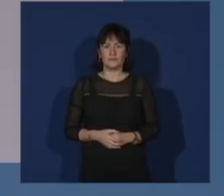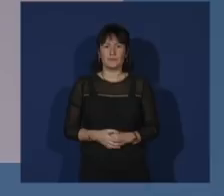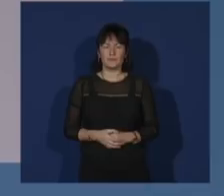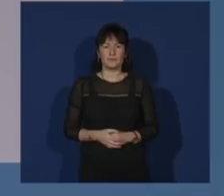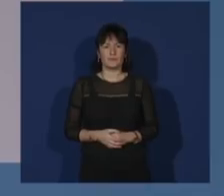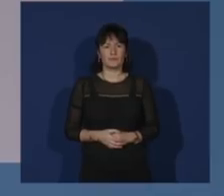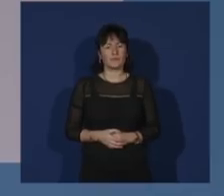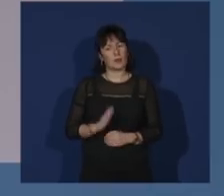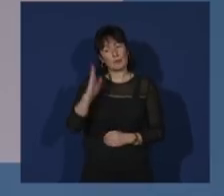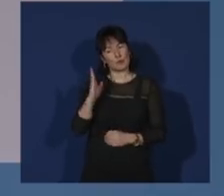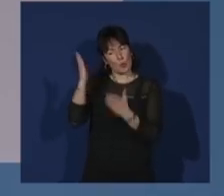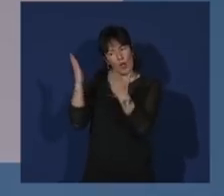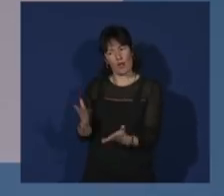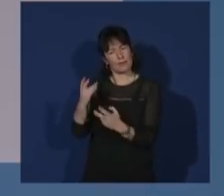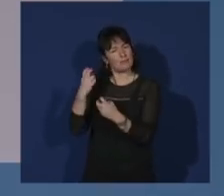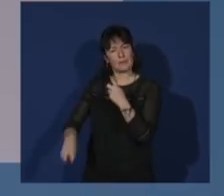On a besoin de toi.